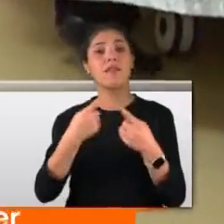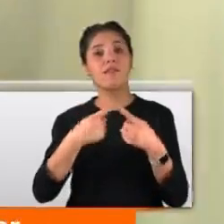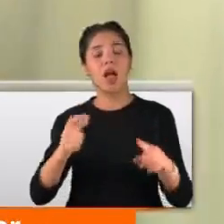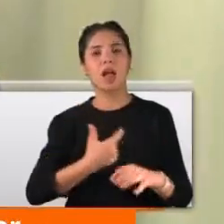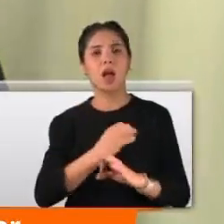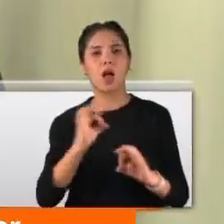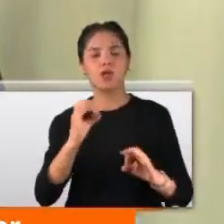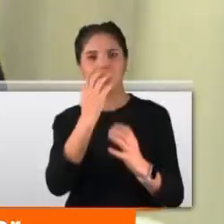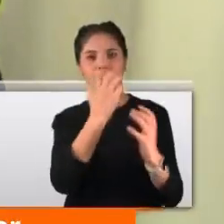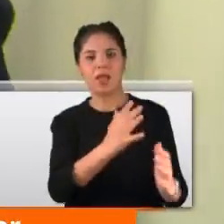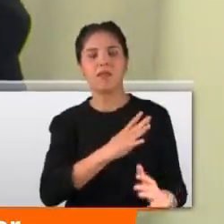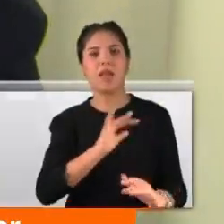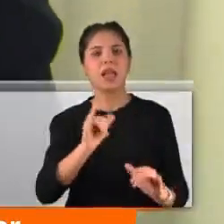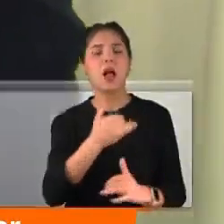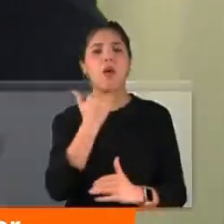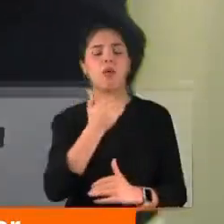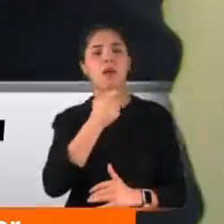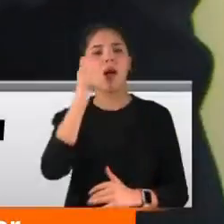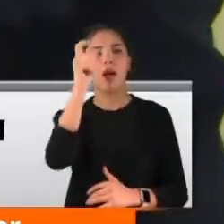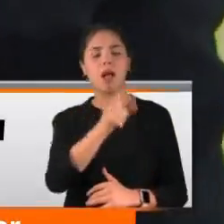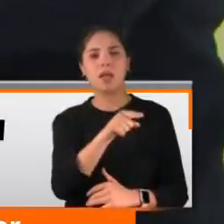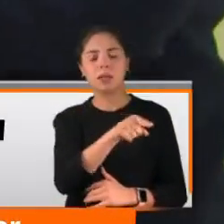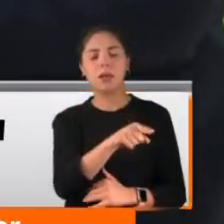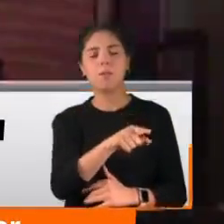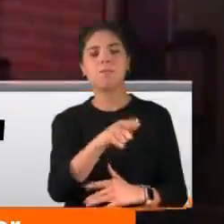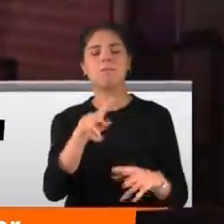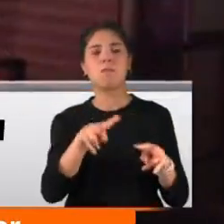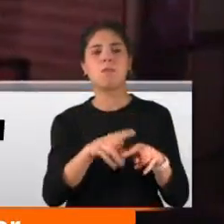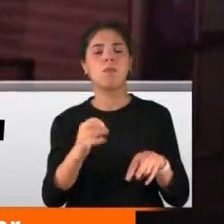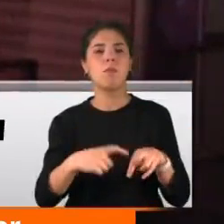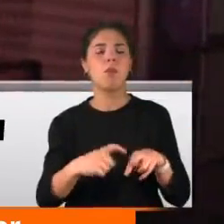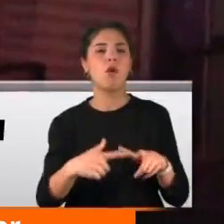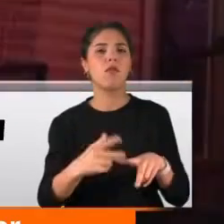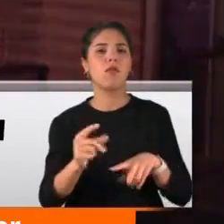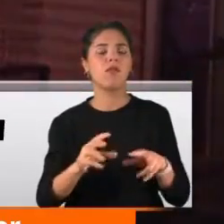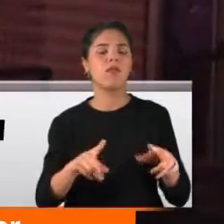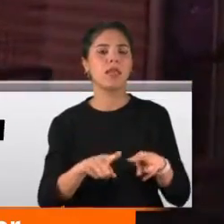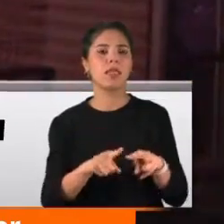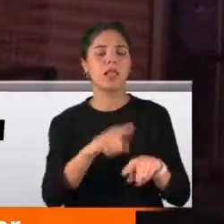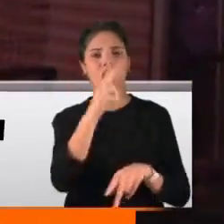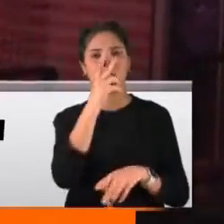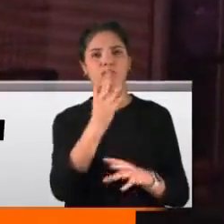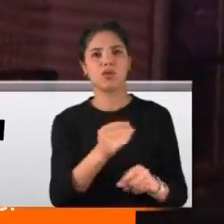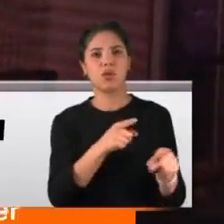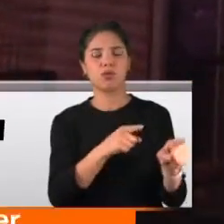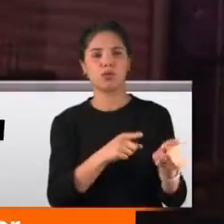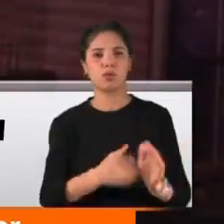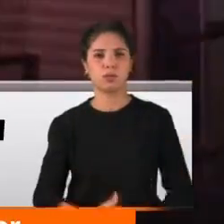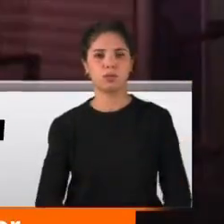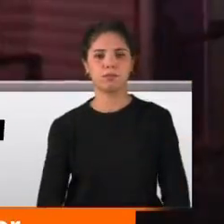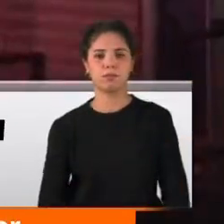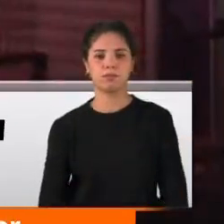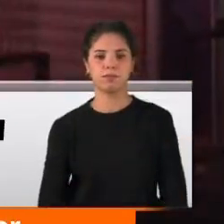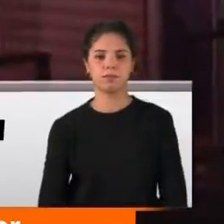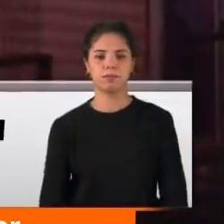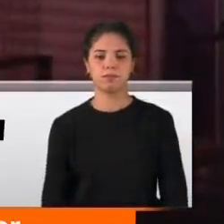Çünkü ağrılara dayanamayan o genç artık bir morfin bağımlısıydı. Hastanede bu ilacı sürekli yaptırdığım için hastane beni kara listeye aldı.